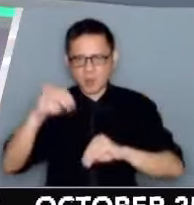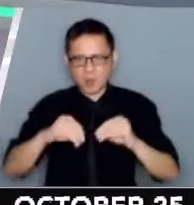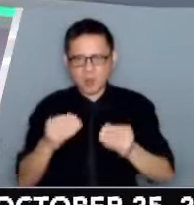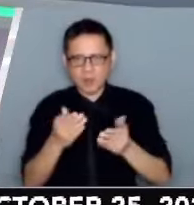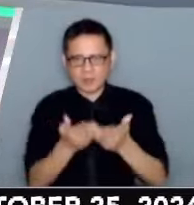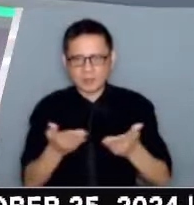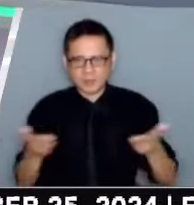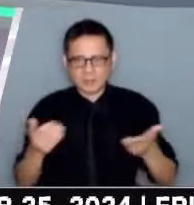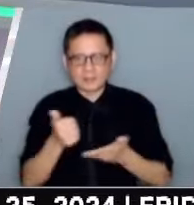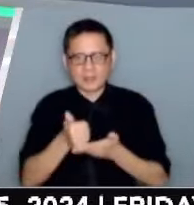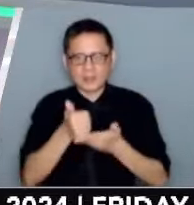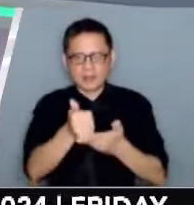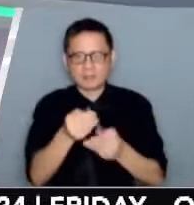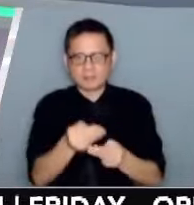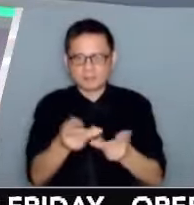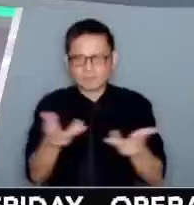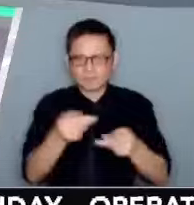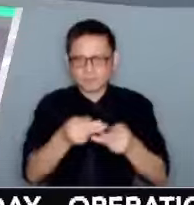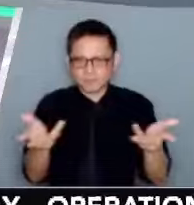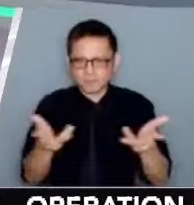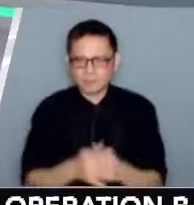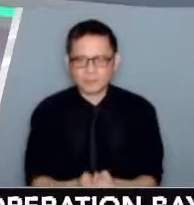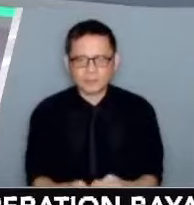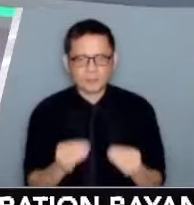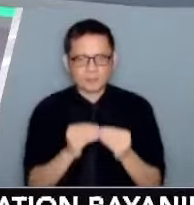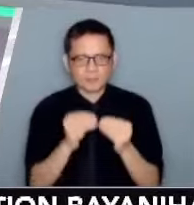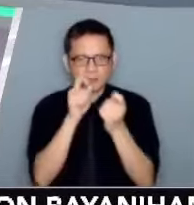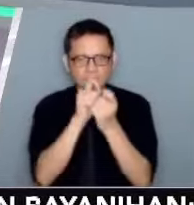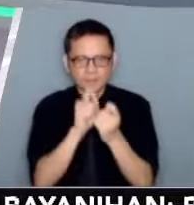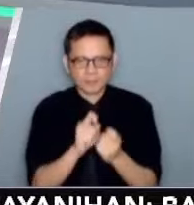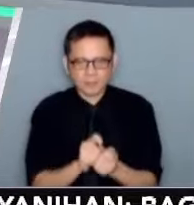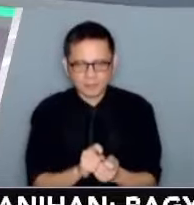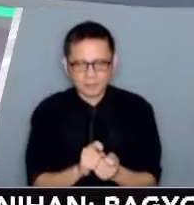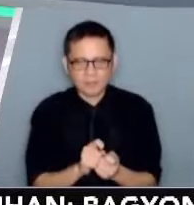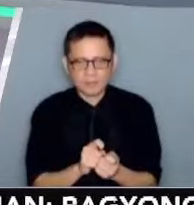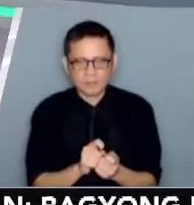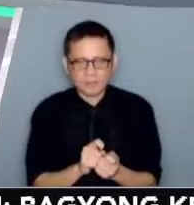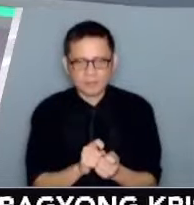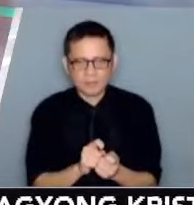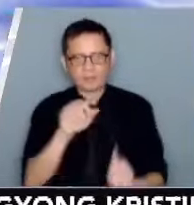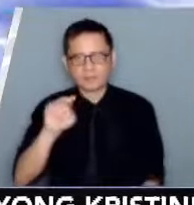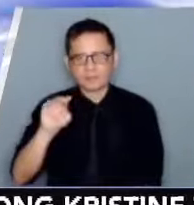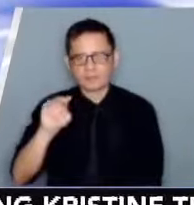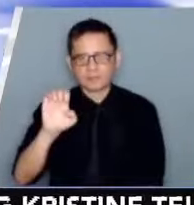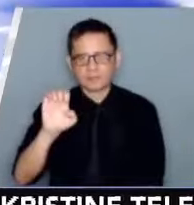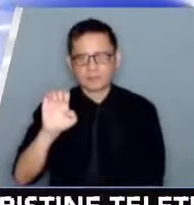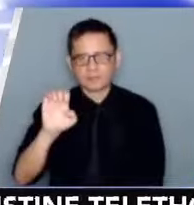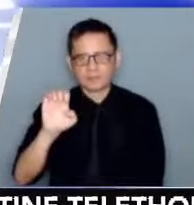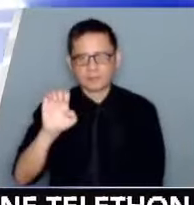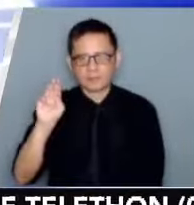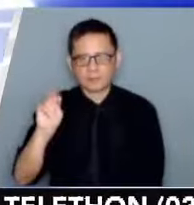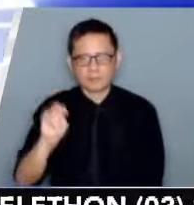Bagyong Christine. Detalye tayo niyan sa Ulat on the Spot ni Nelson Canlas. Nelson?